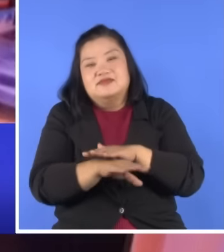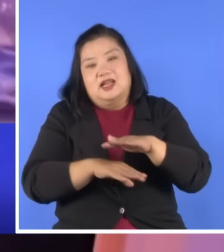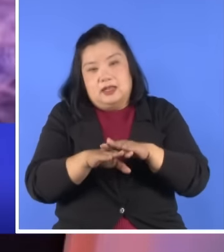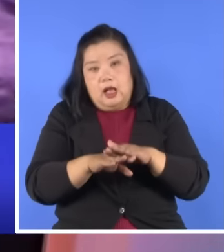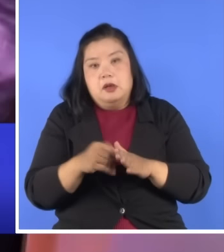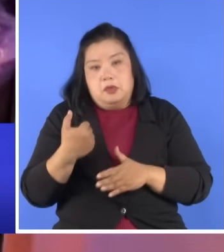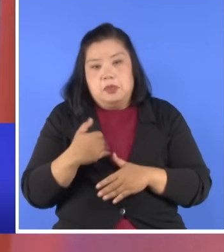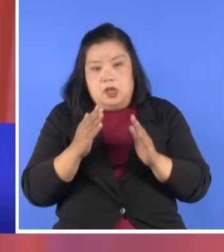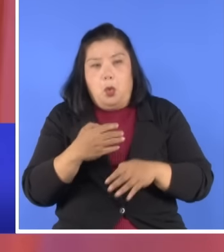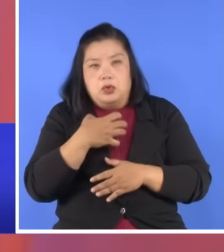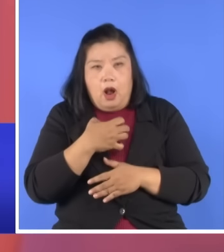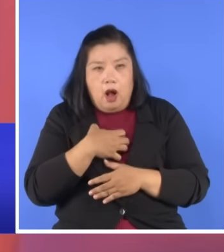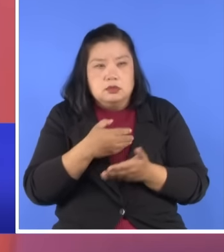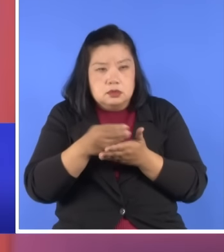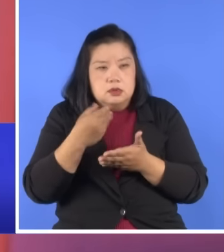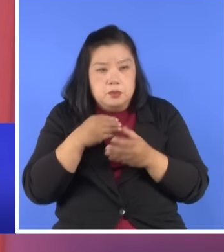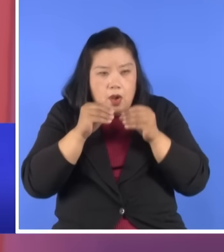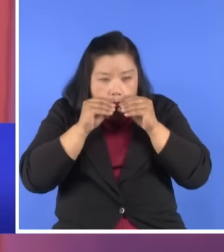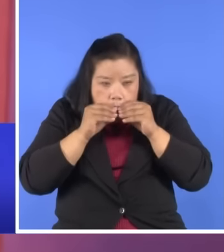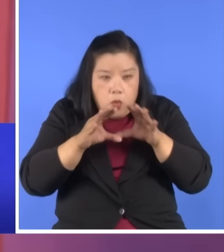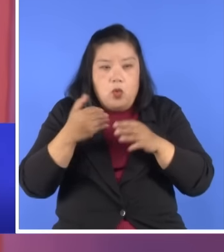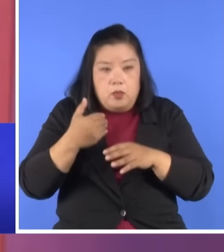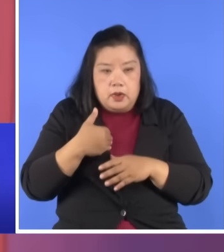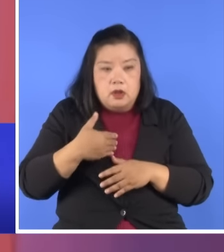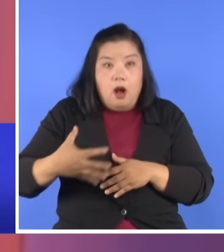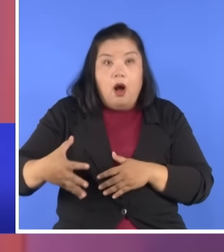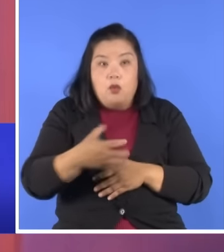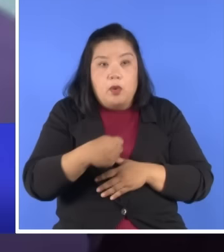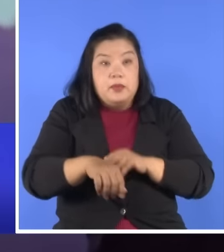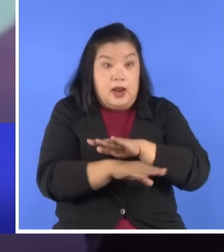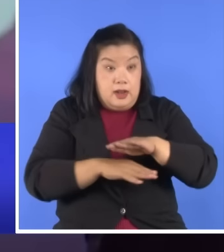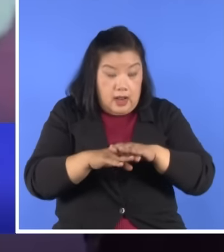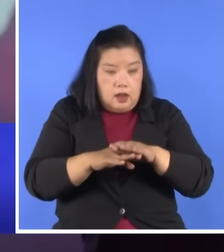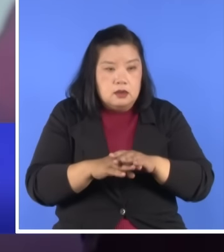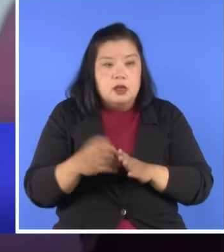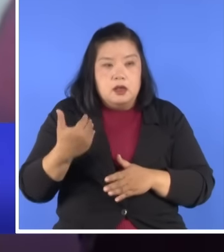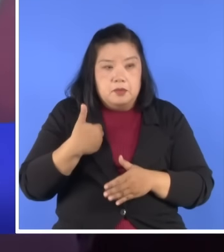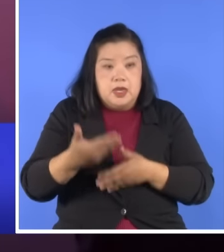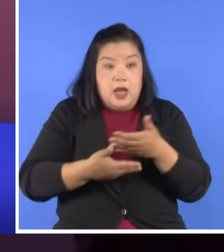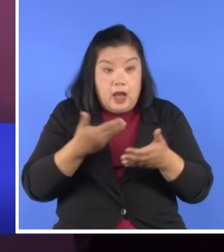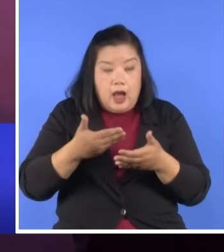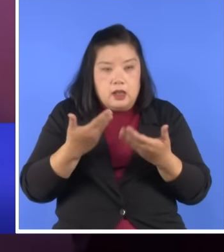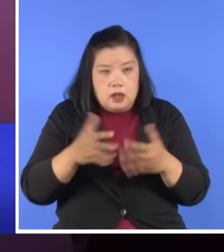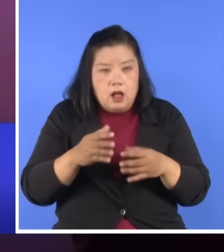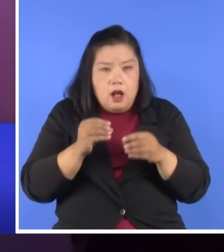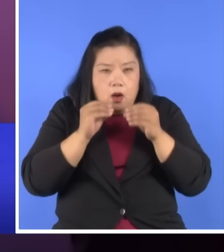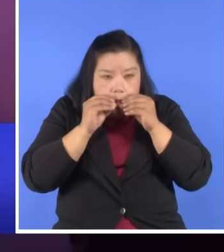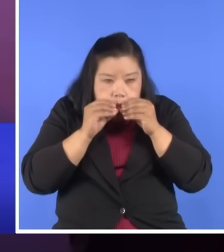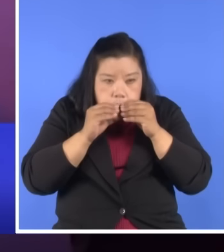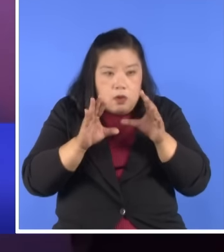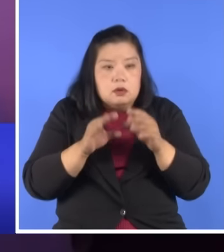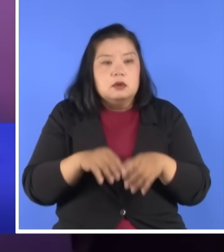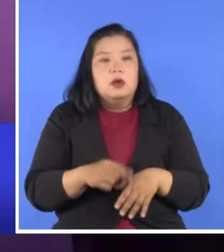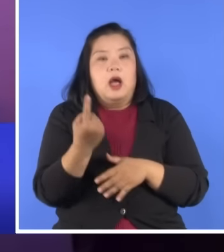จำนวนมากยึดของกลางไว้ได้ทั้งหมดค่ะสิ่งที่เขาขายเนี่ยเขาขายลูกโป่งที่ว่านี้ให้กับนักท่องเที่ยวลูกละ 200บาท